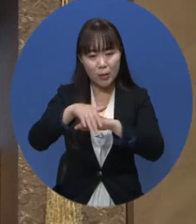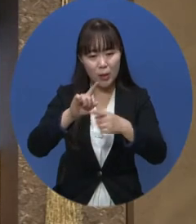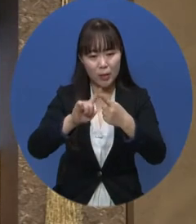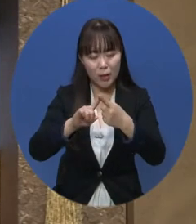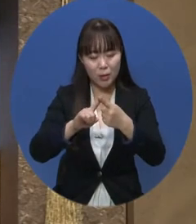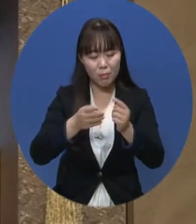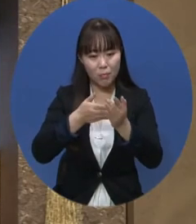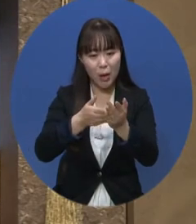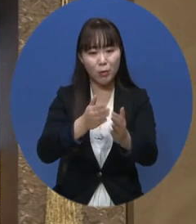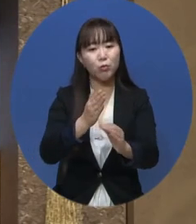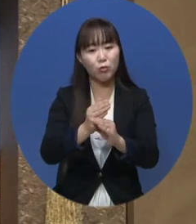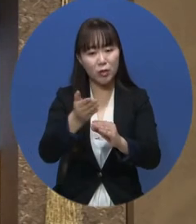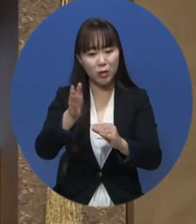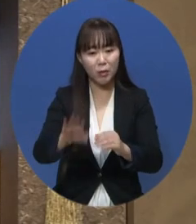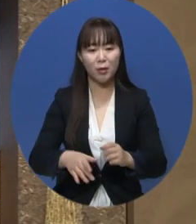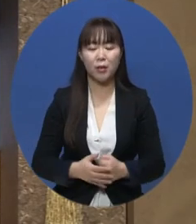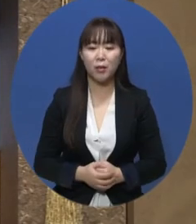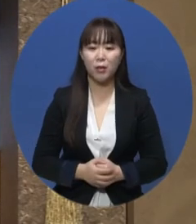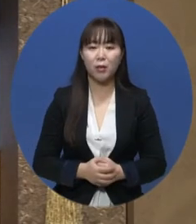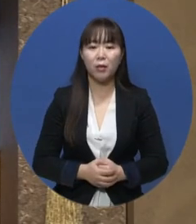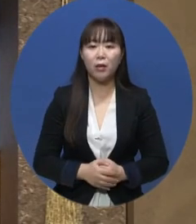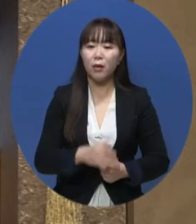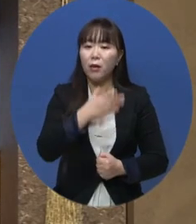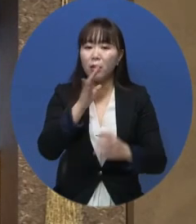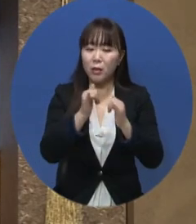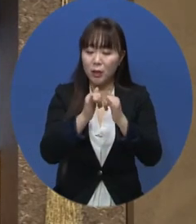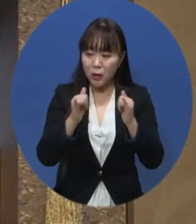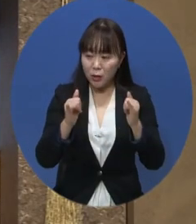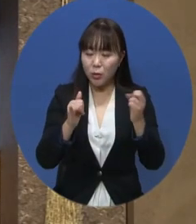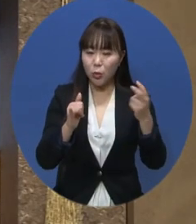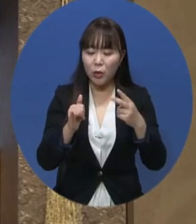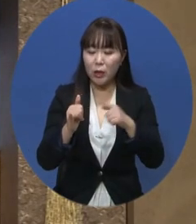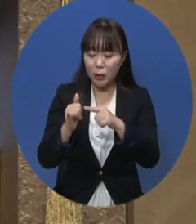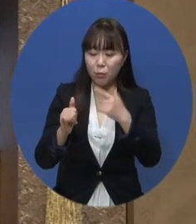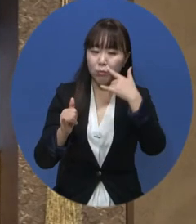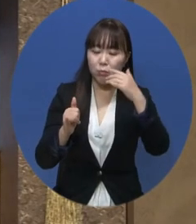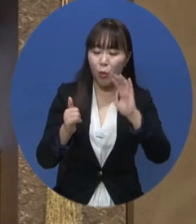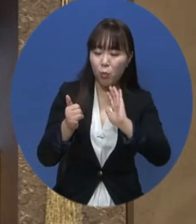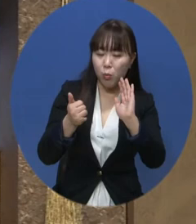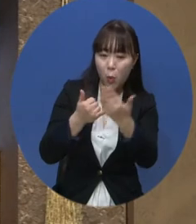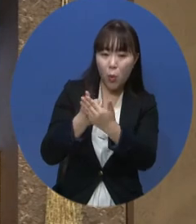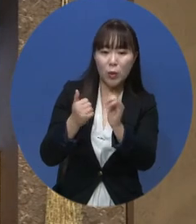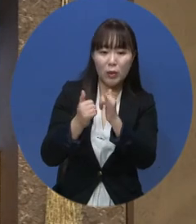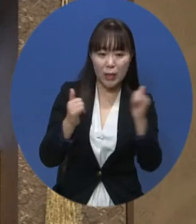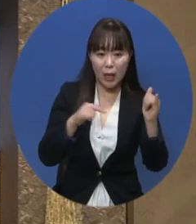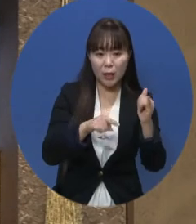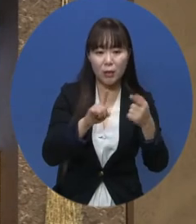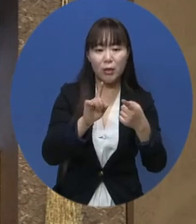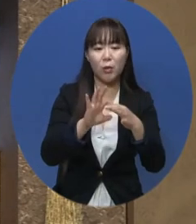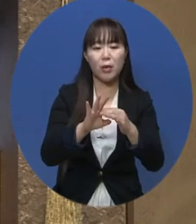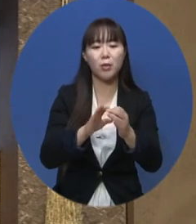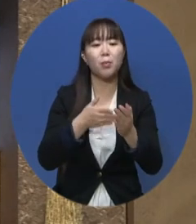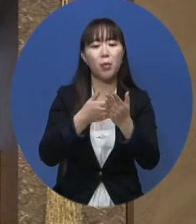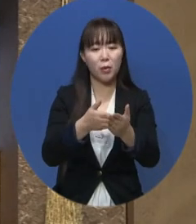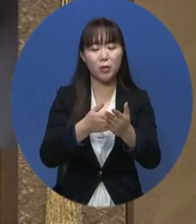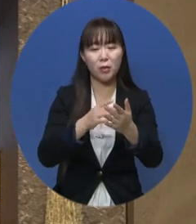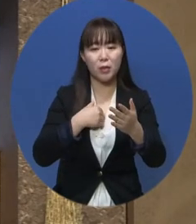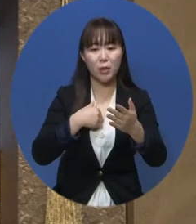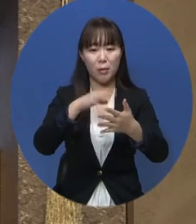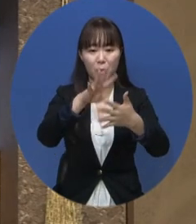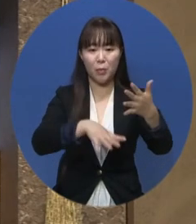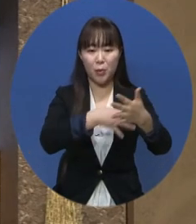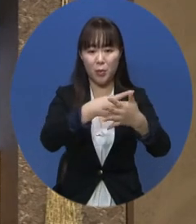하고 있습니다만 우리 어르신들이나 보호자들을 위해서 이제 건의한 부분들이 있습니다. 예. 제가 이게 표를